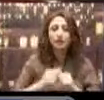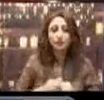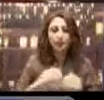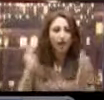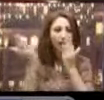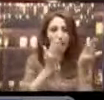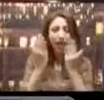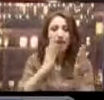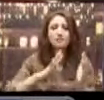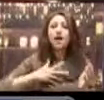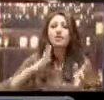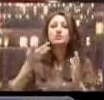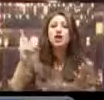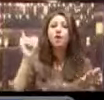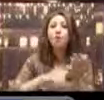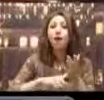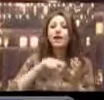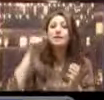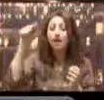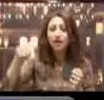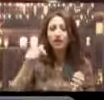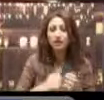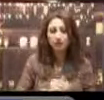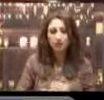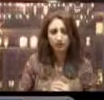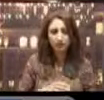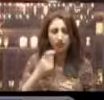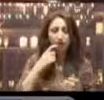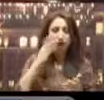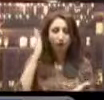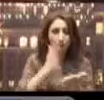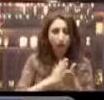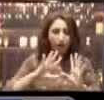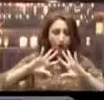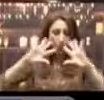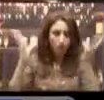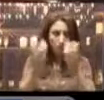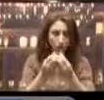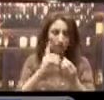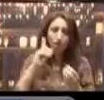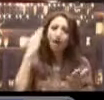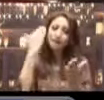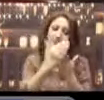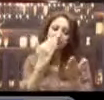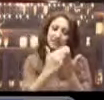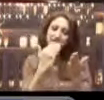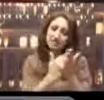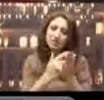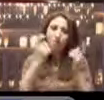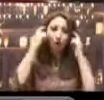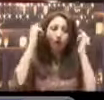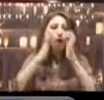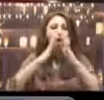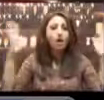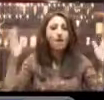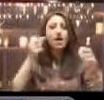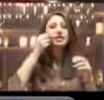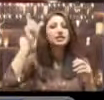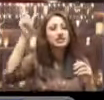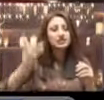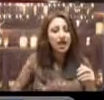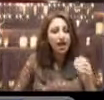وهو واجب عليك، بس ما ينفعش يكون مرجع، لأن هو مش حقيقة مطلقة. لأن هو حقيقة بالنسبة للعلماء، بالنسبة للناس،